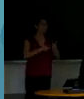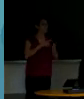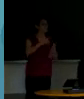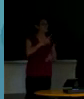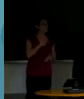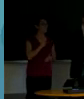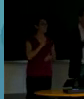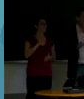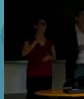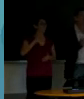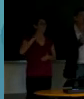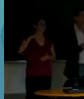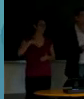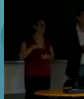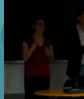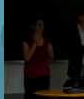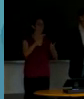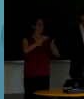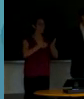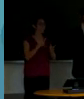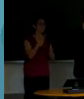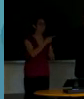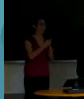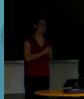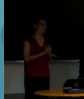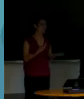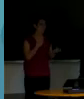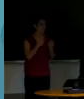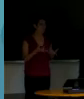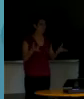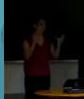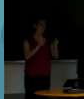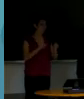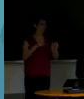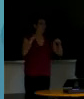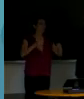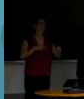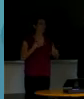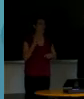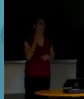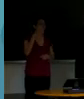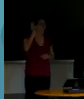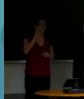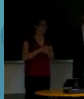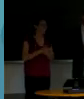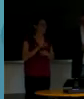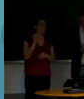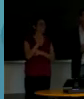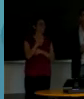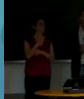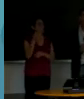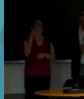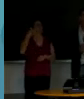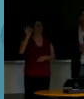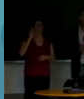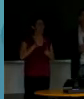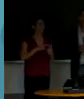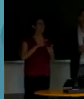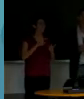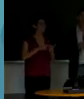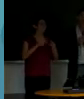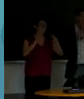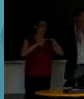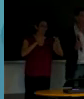sia addirittura pleonastico continuare a dirlo. Qui trovate l'eccellenza degli insegnamenti, l'eccellenza